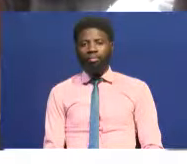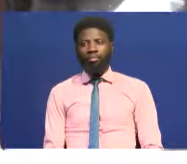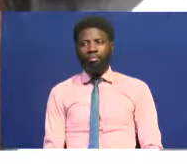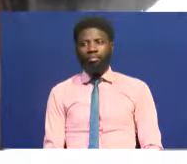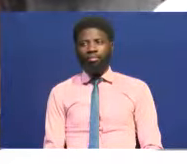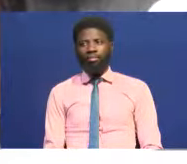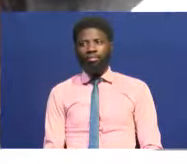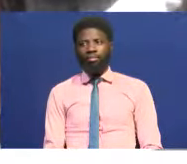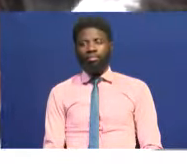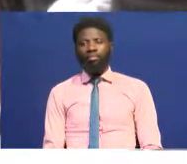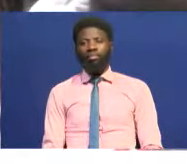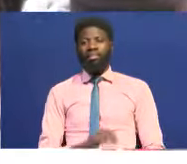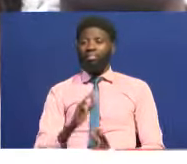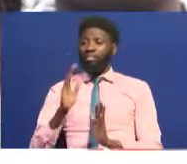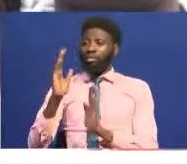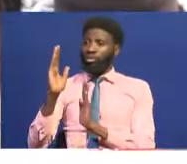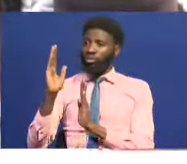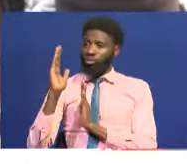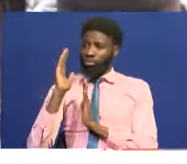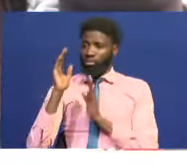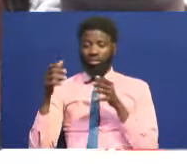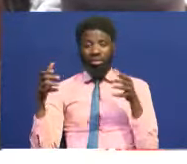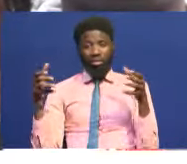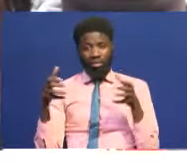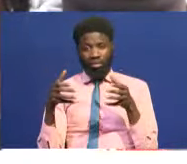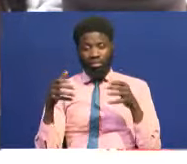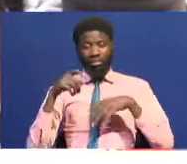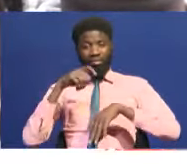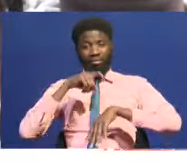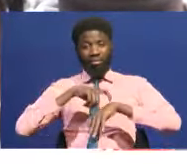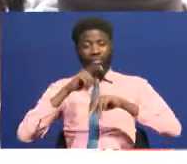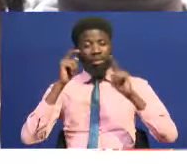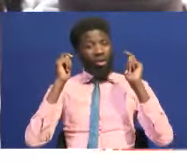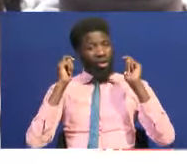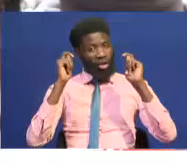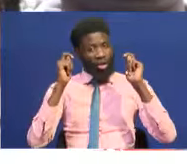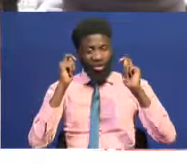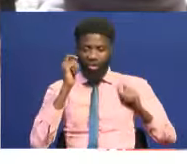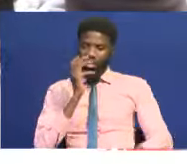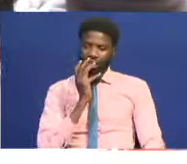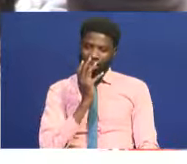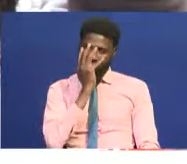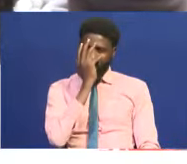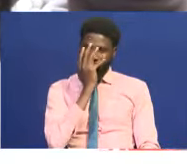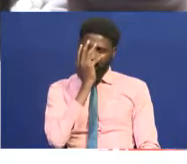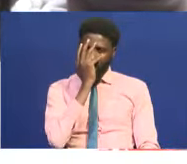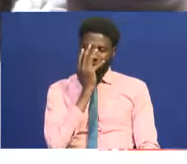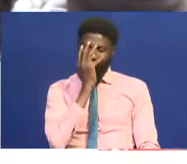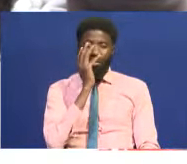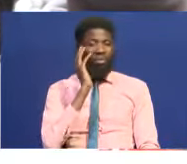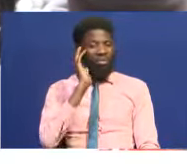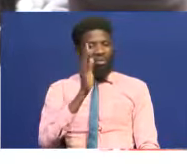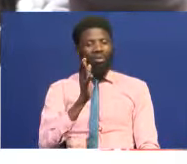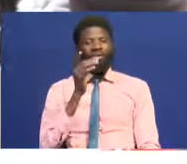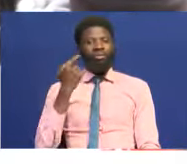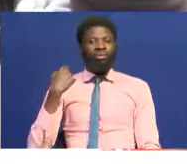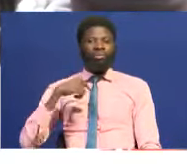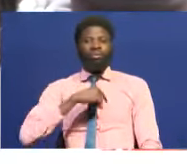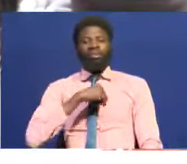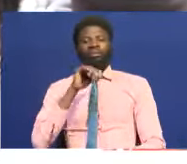Security company akiingia barabarani itakuwa aibu. So tuna call Mr. President, security